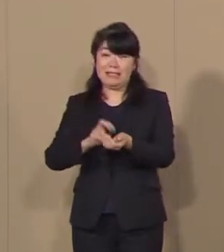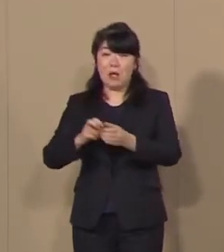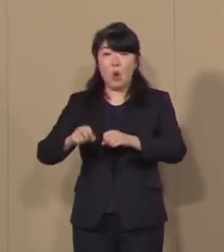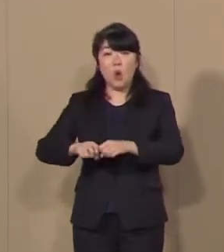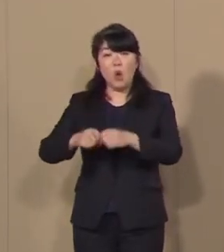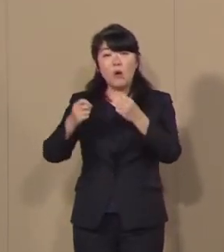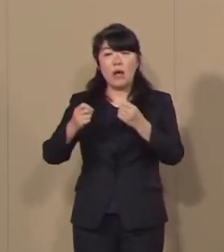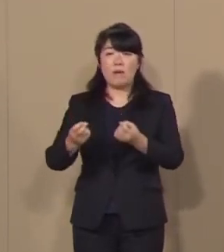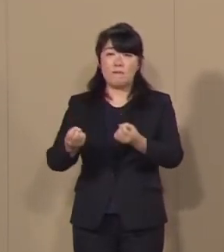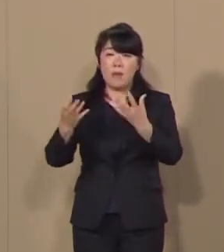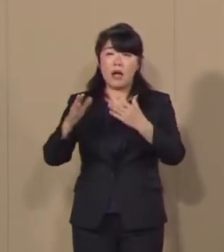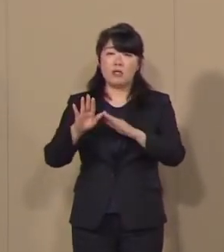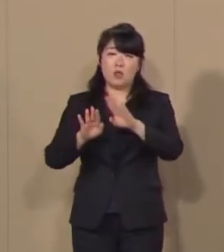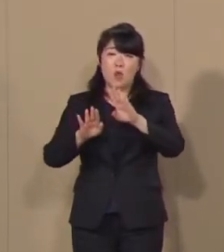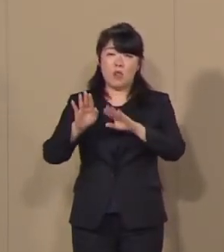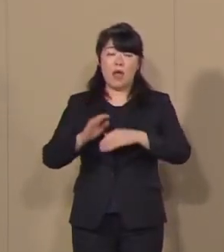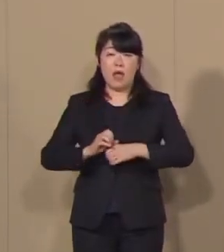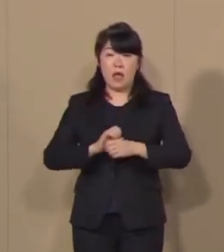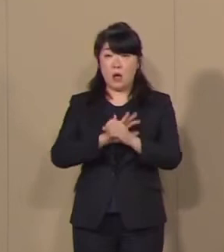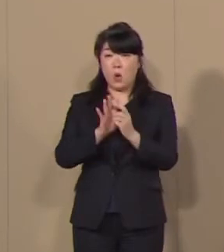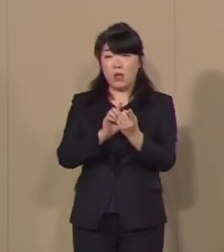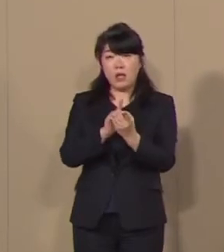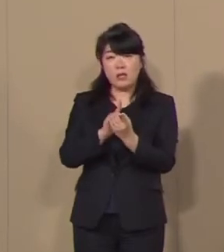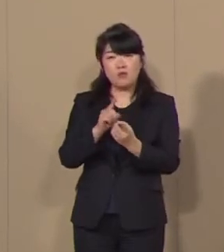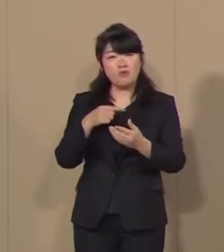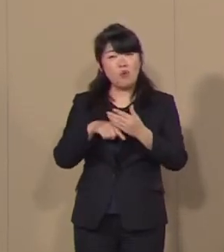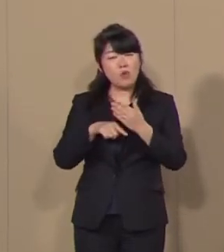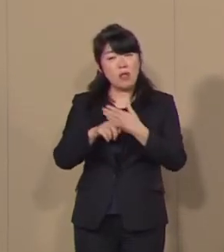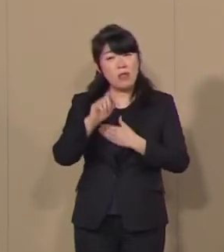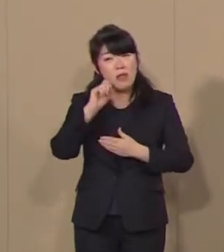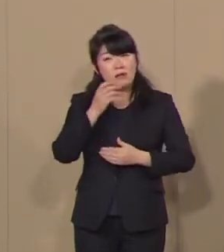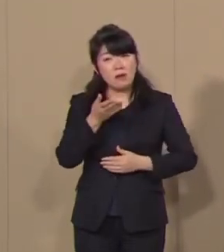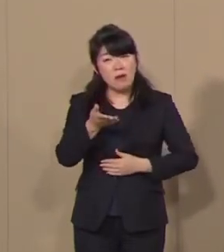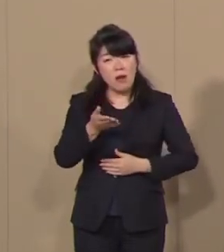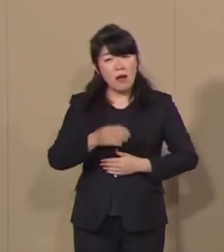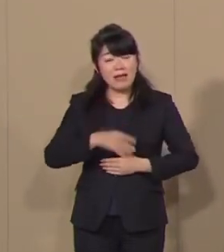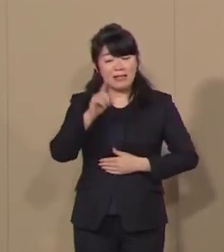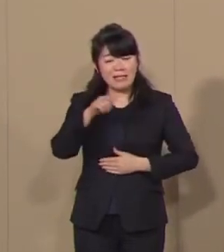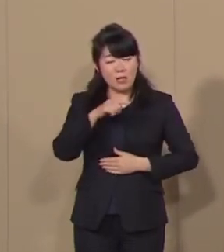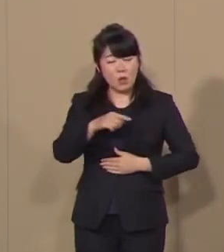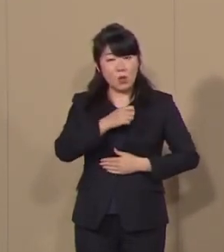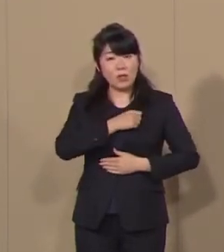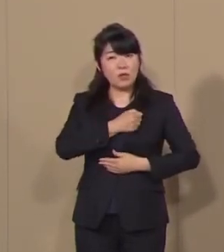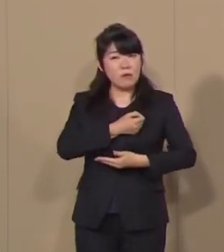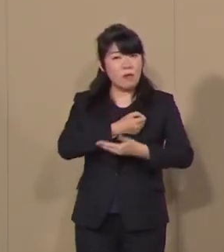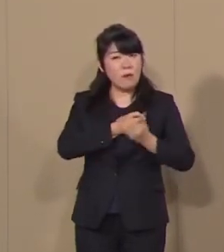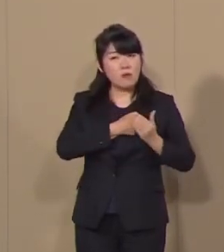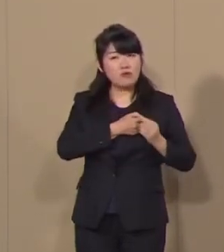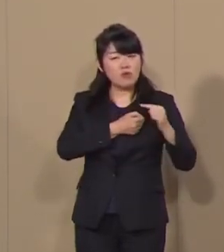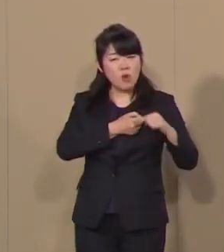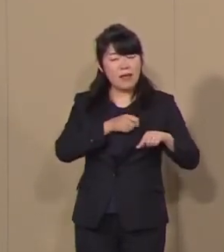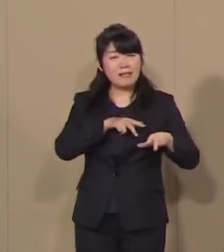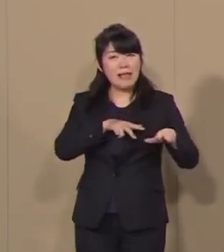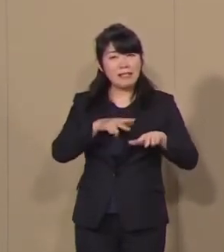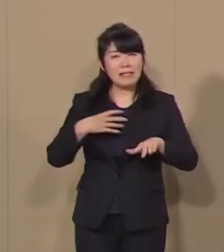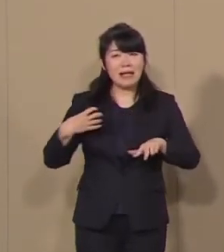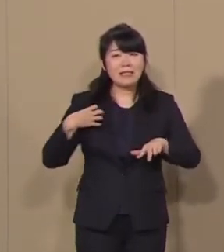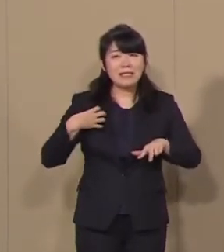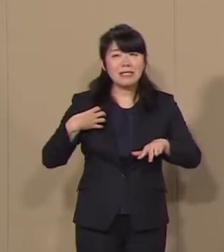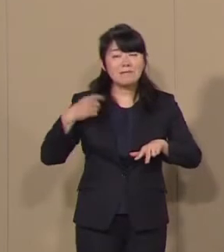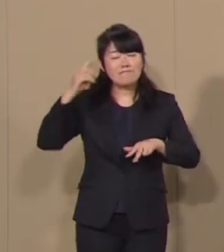対策ができないのか人の命を守ることが政治なのだという想いなくして